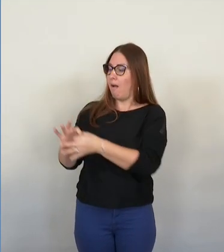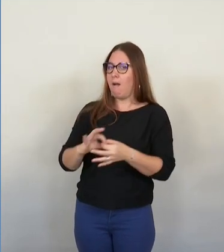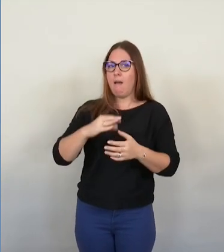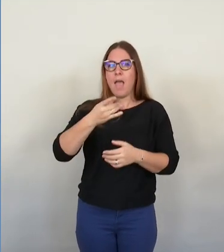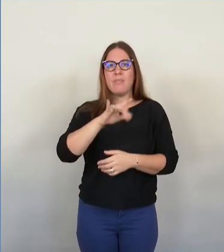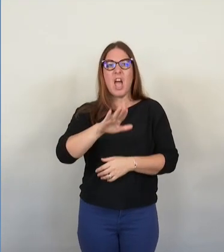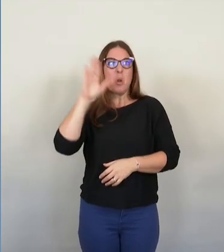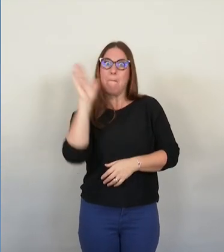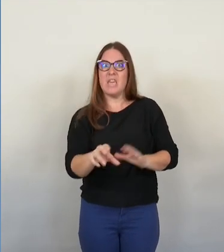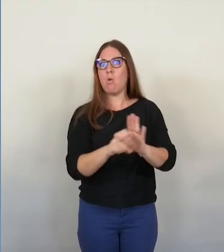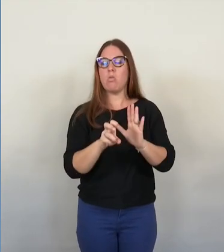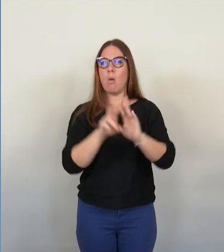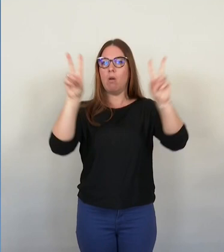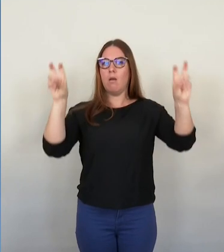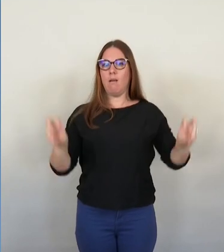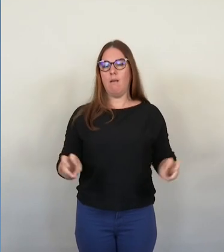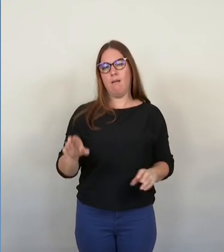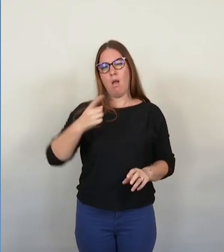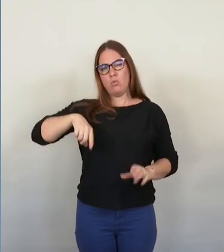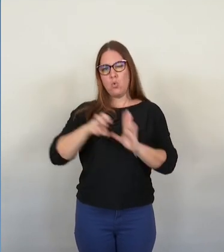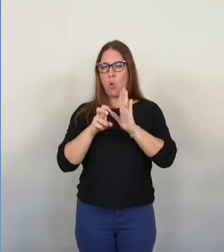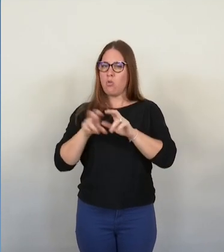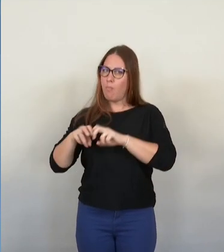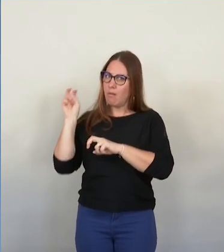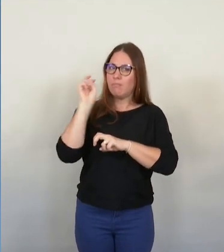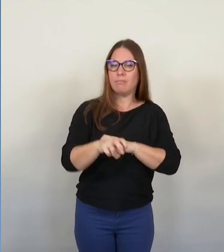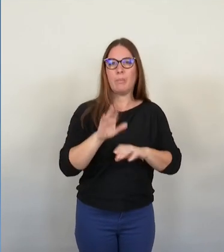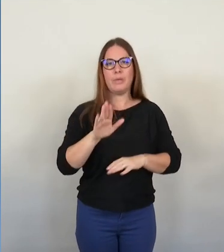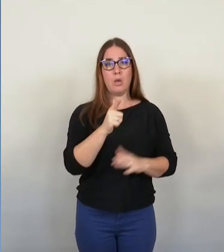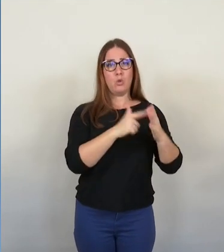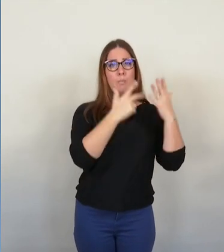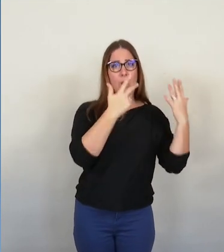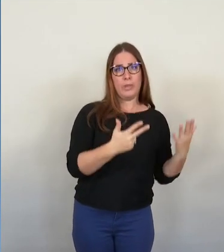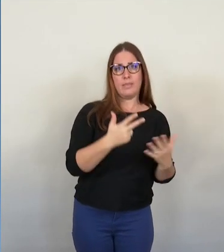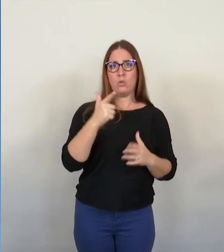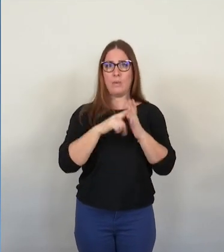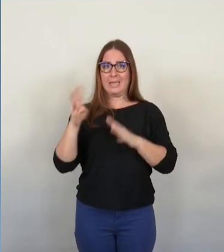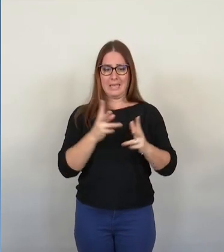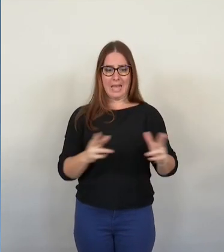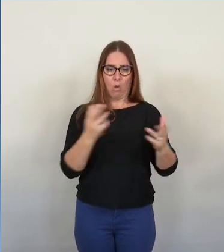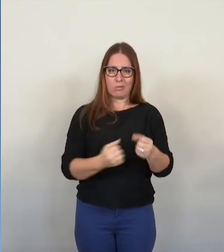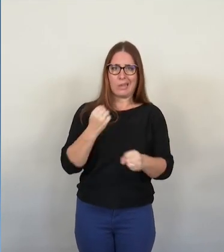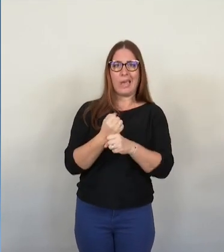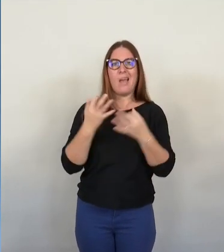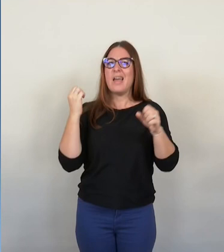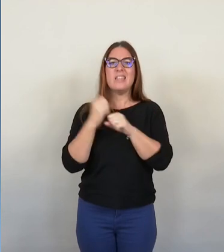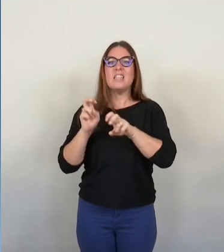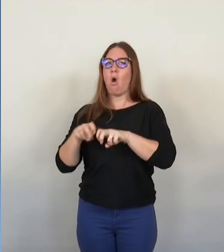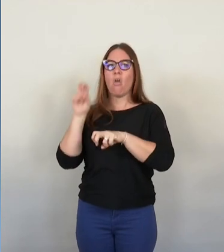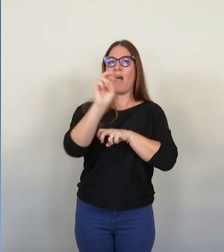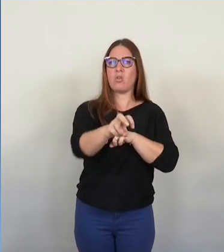le laboratoire grenoblois a toujours eu un temps d'avance 2008- 2014 ont cré ces MDH on est en avance d'une dizaine d'années